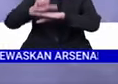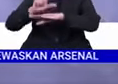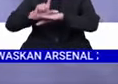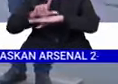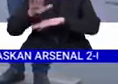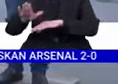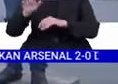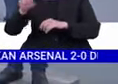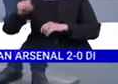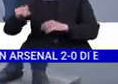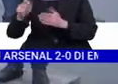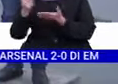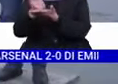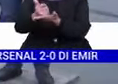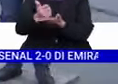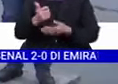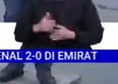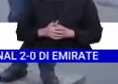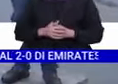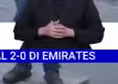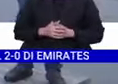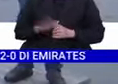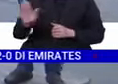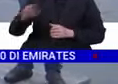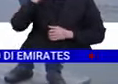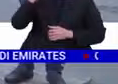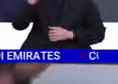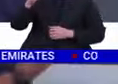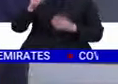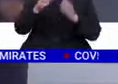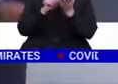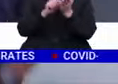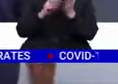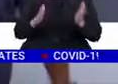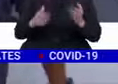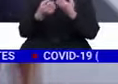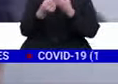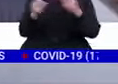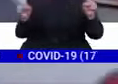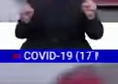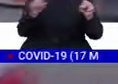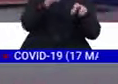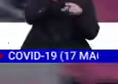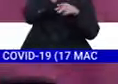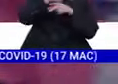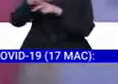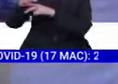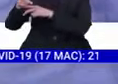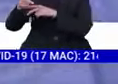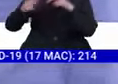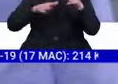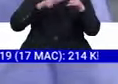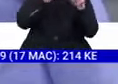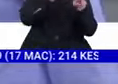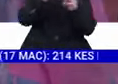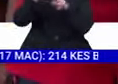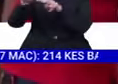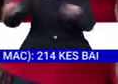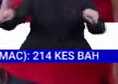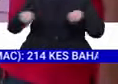memerlukan Hai Beliau berkata demikian kepada pemberita selepas melakukan tinjauan ditabrak Project